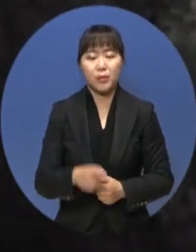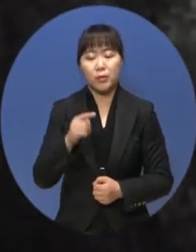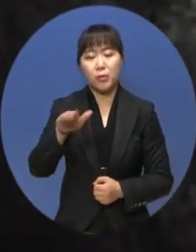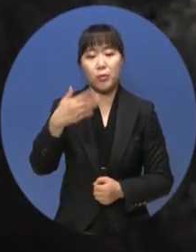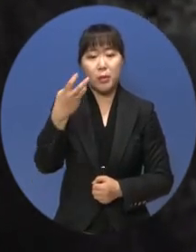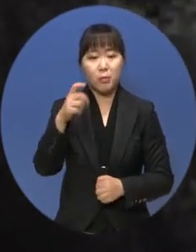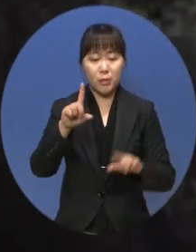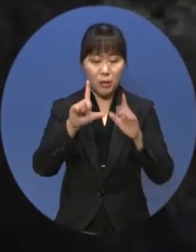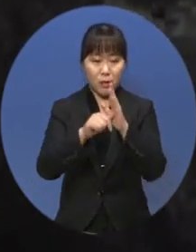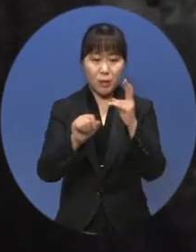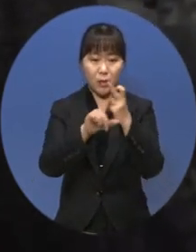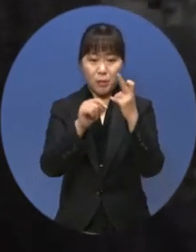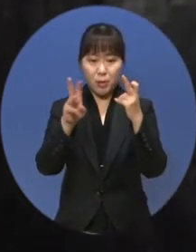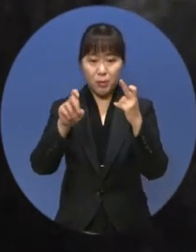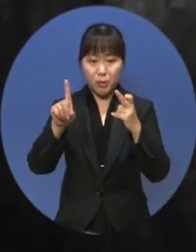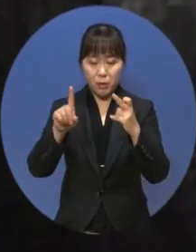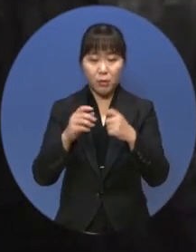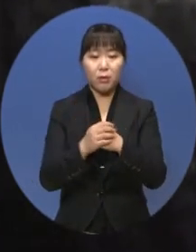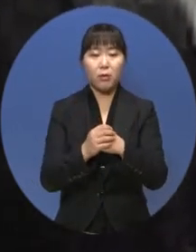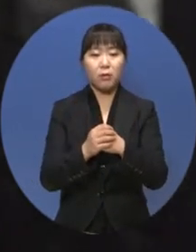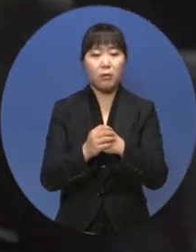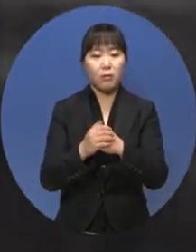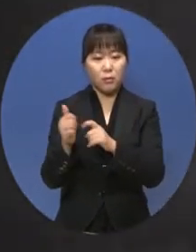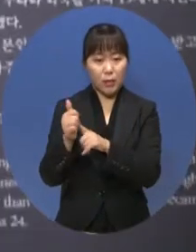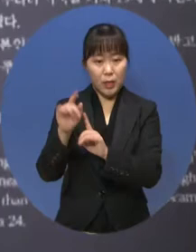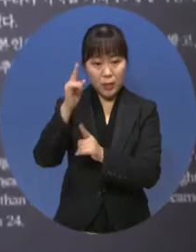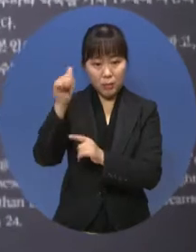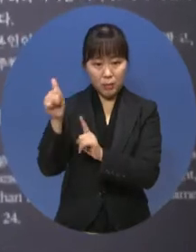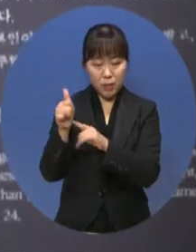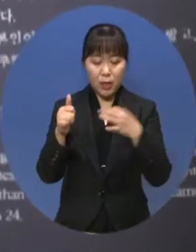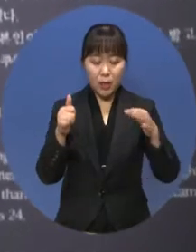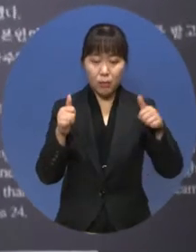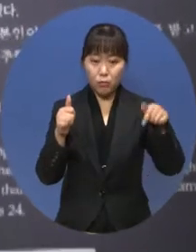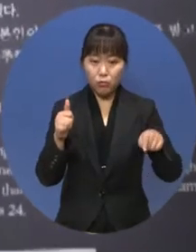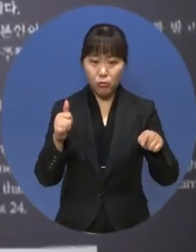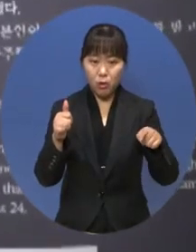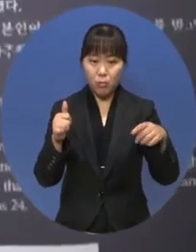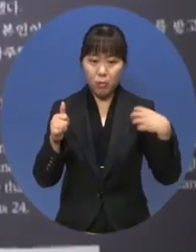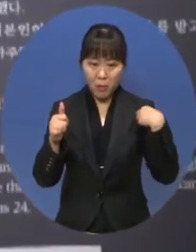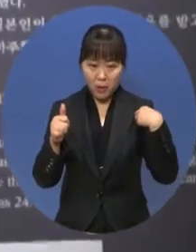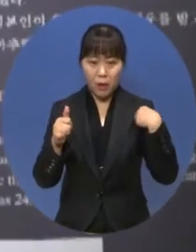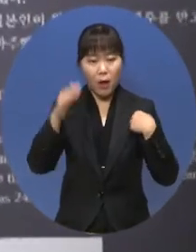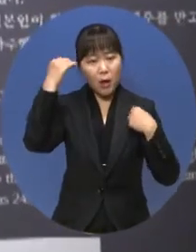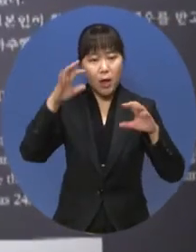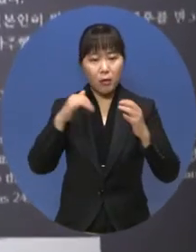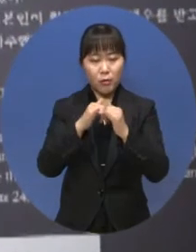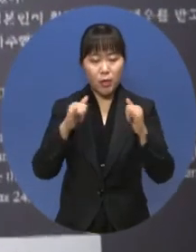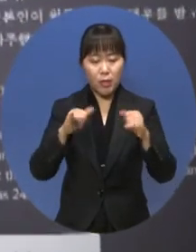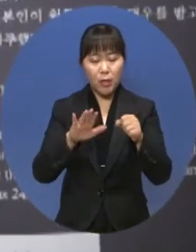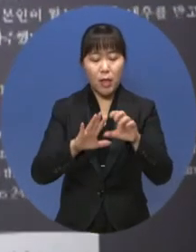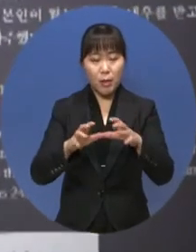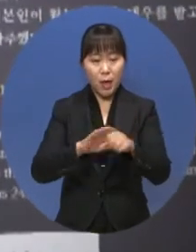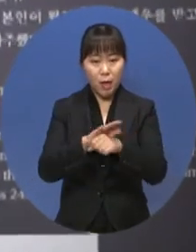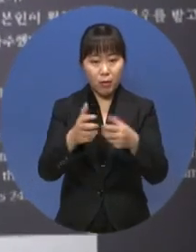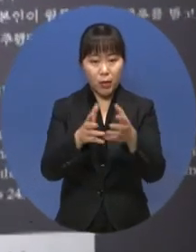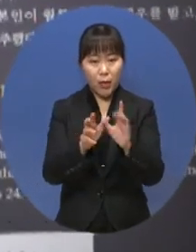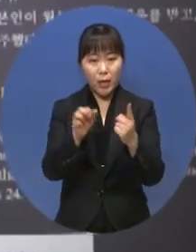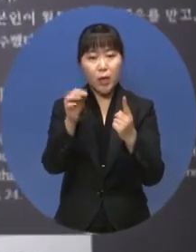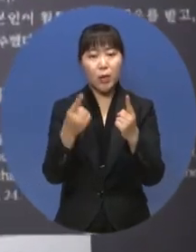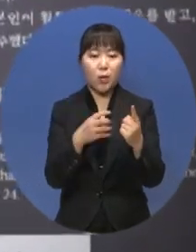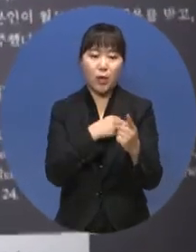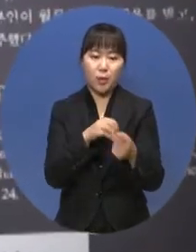1931년 12월 31일 이 의사는 김구 선생이 주관한 한인애국단 제1호 단원이